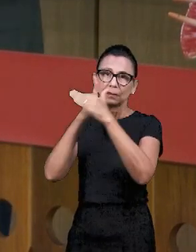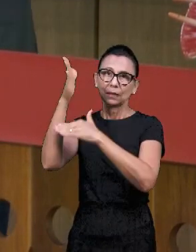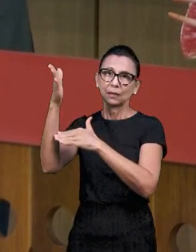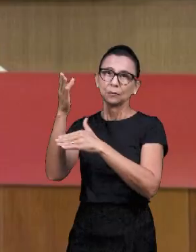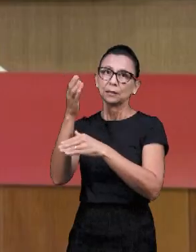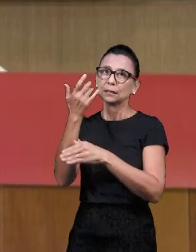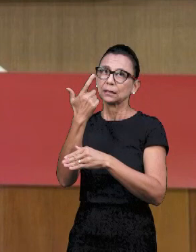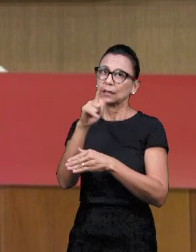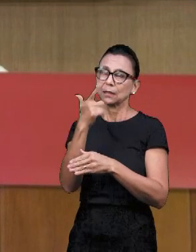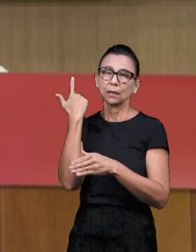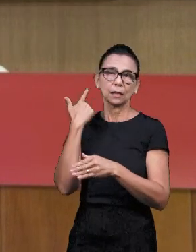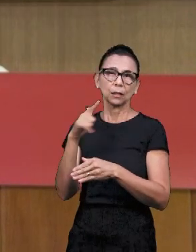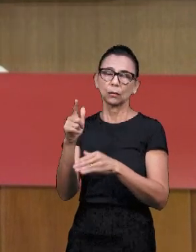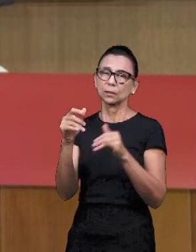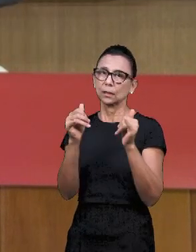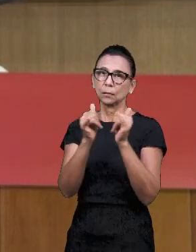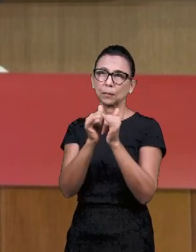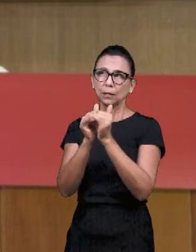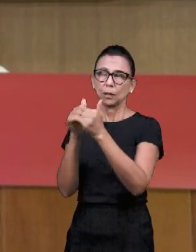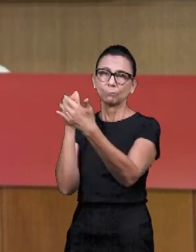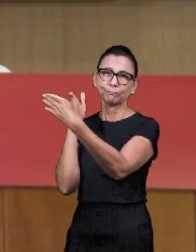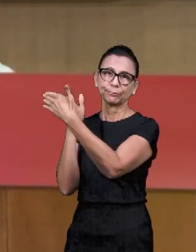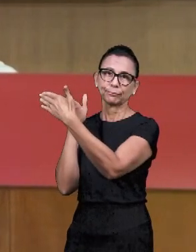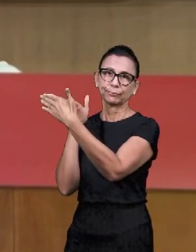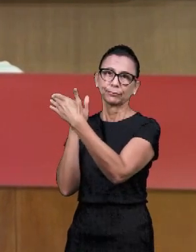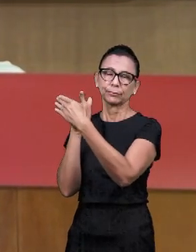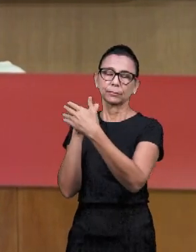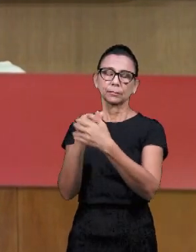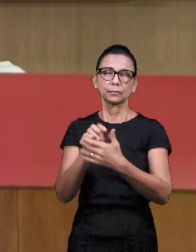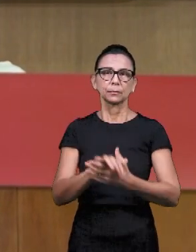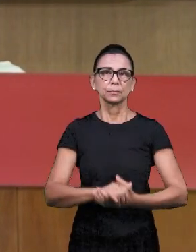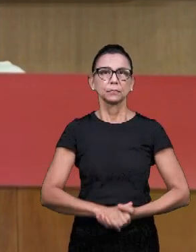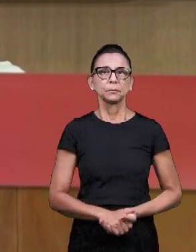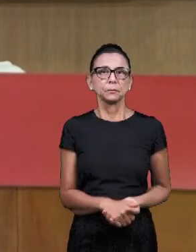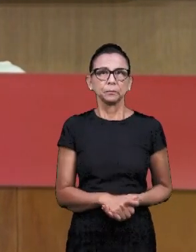Бог простил нас, хотя мы не заслуживали. И давайте обратимся к третьей